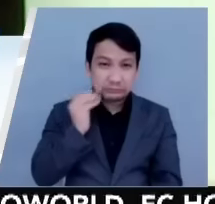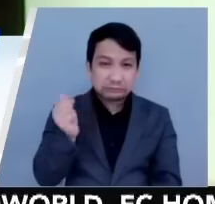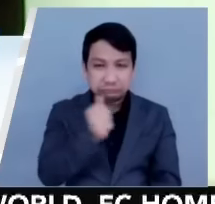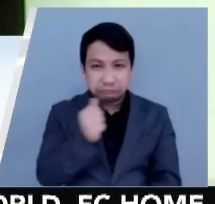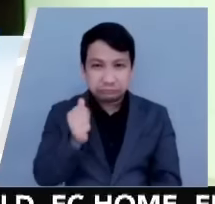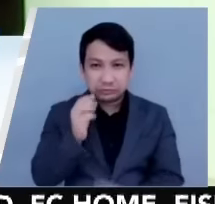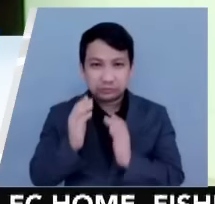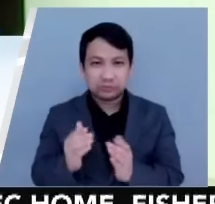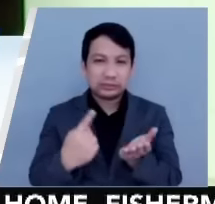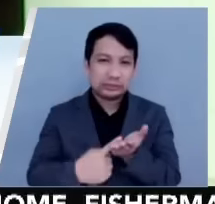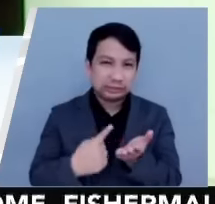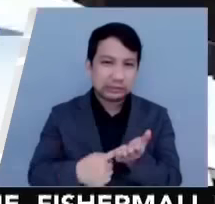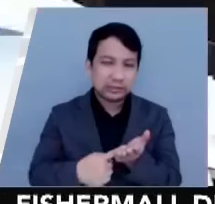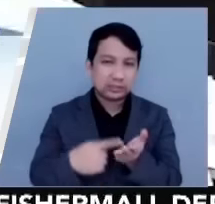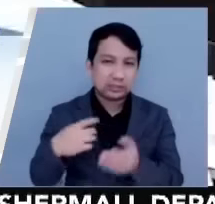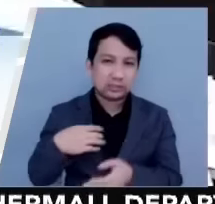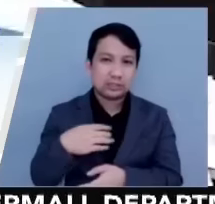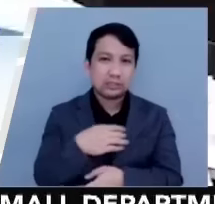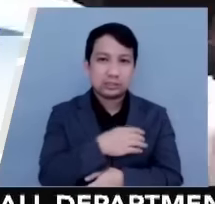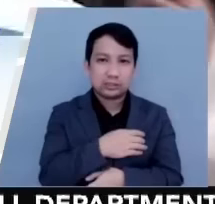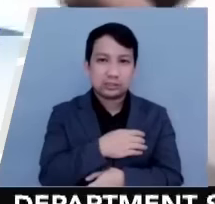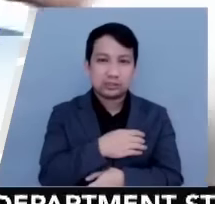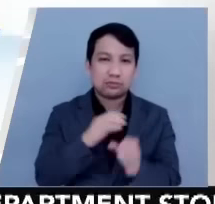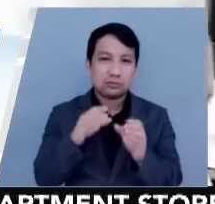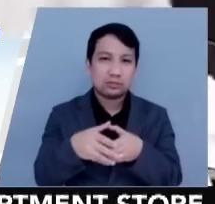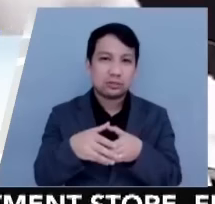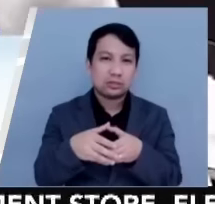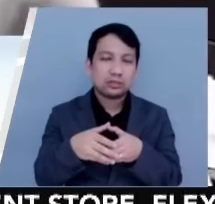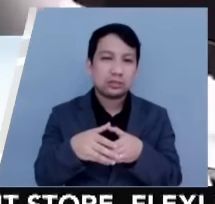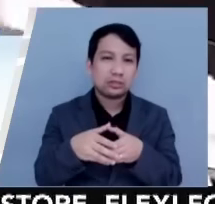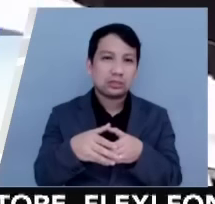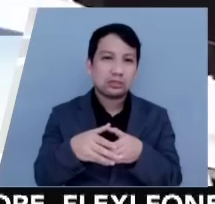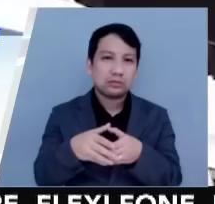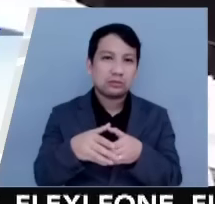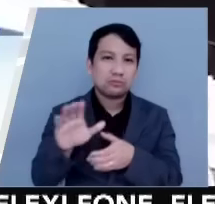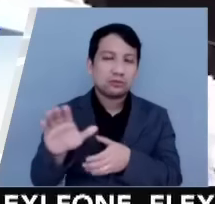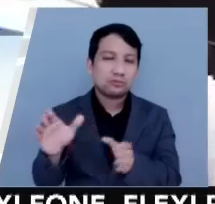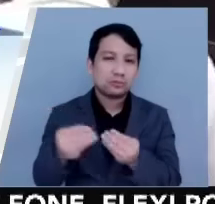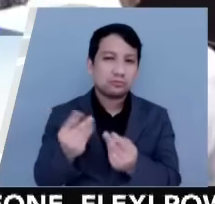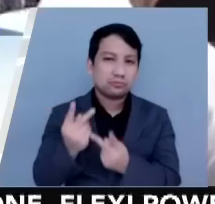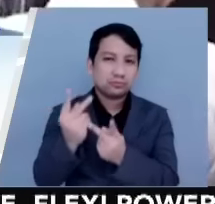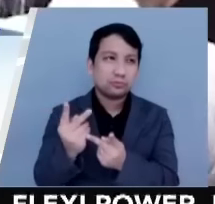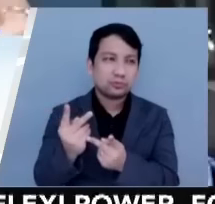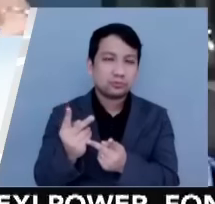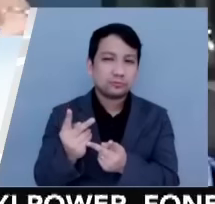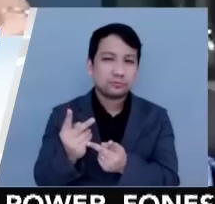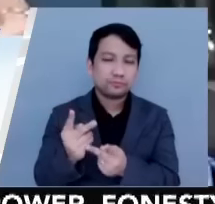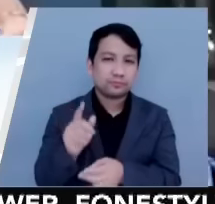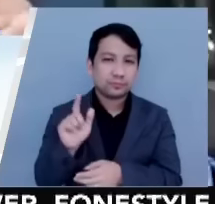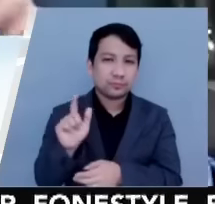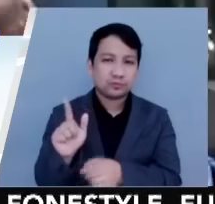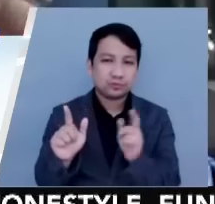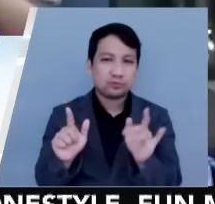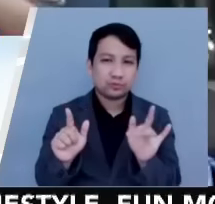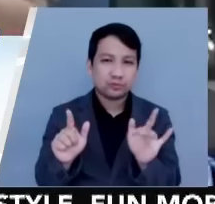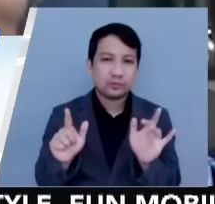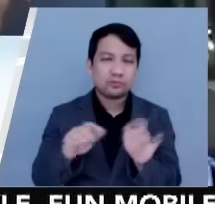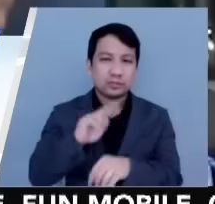pagdinig ng Committee on Appropriations ng House of Representatives para sa proposed 2025 national budget ng Department